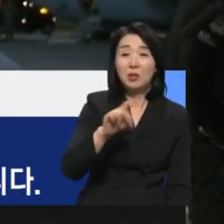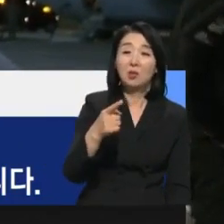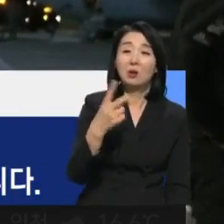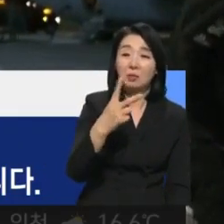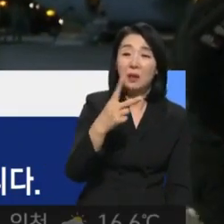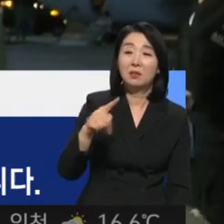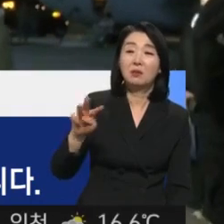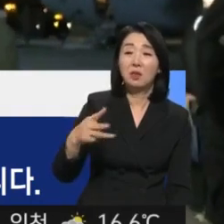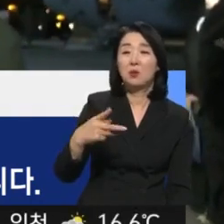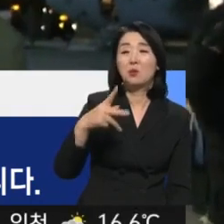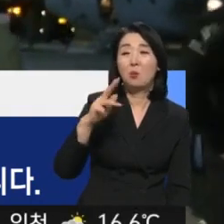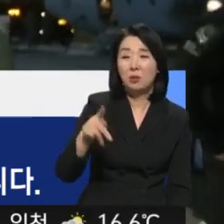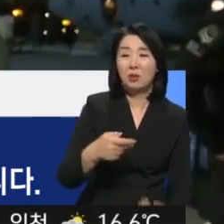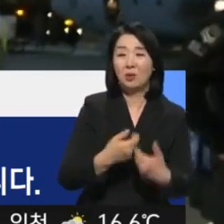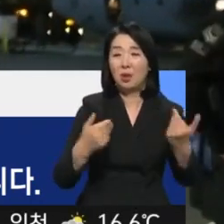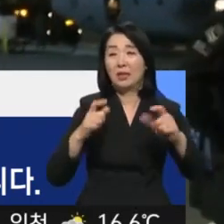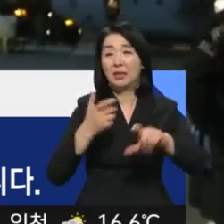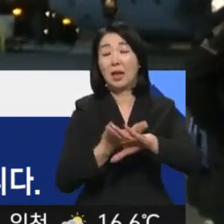على بعد حوالي